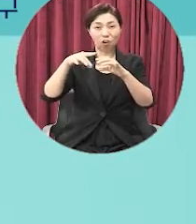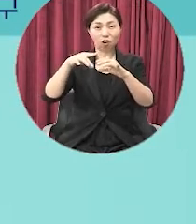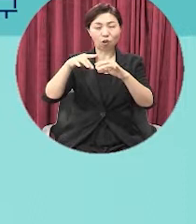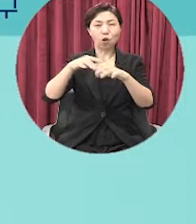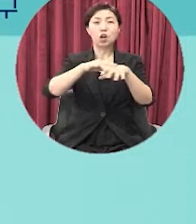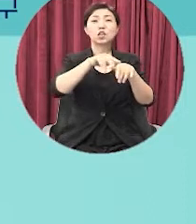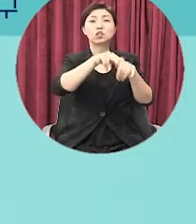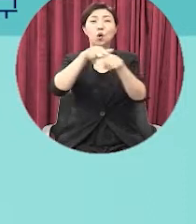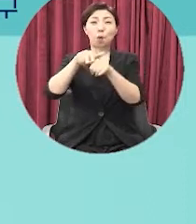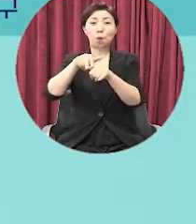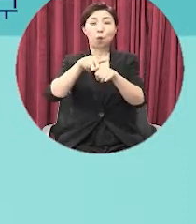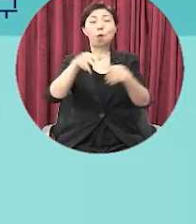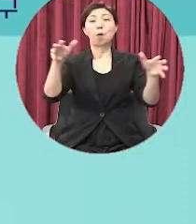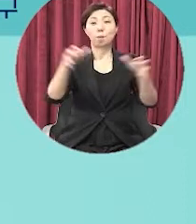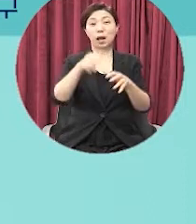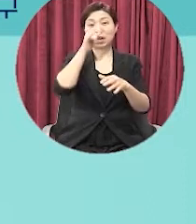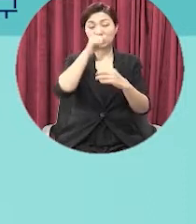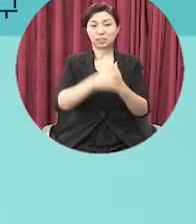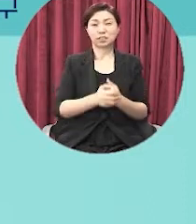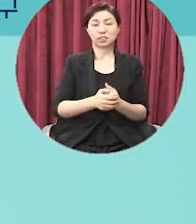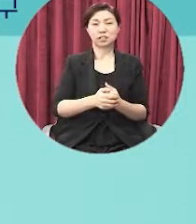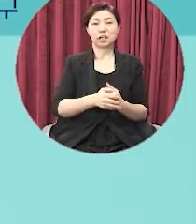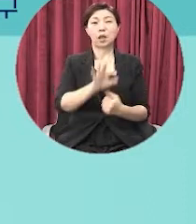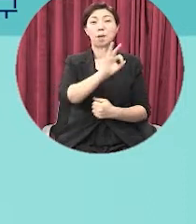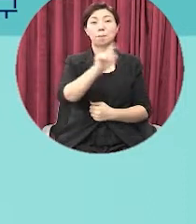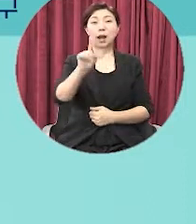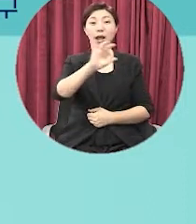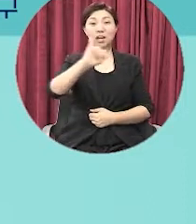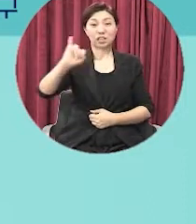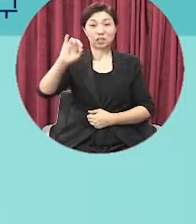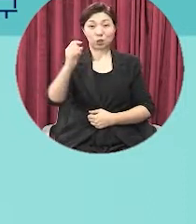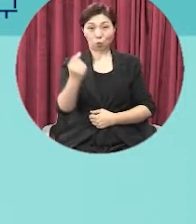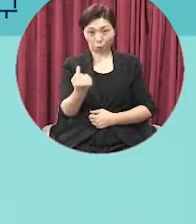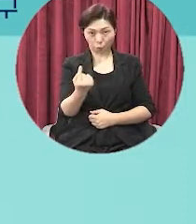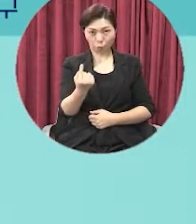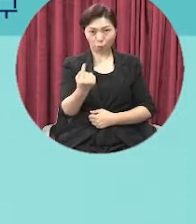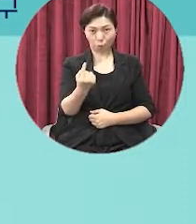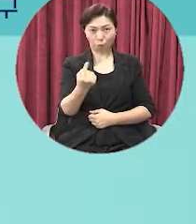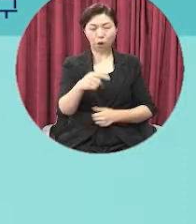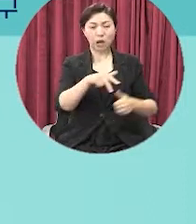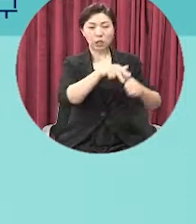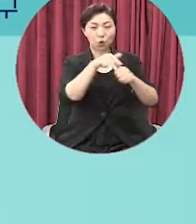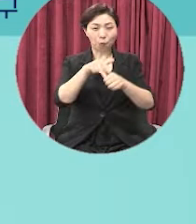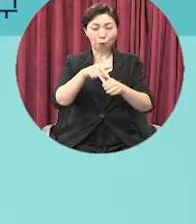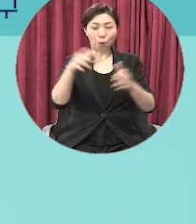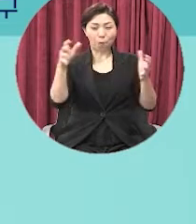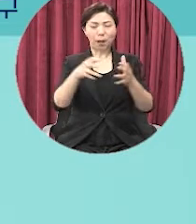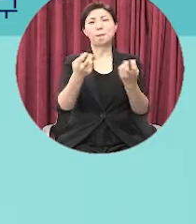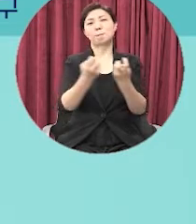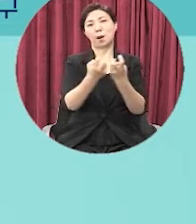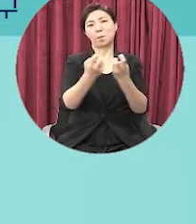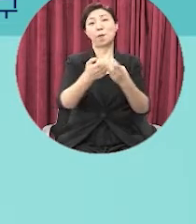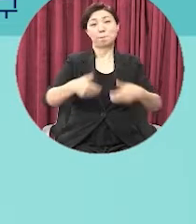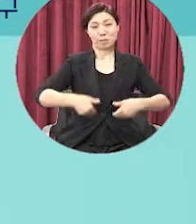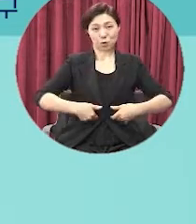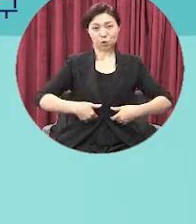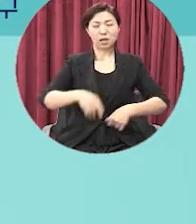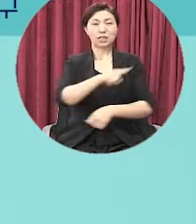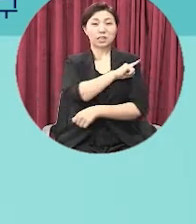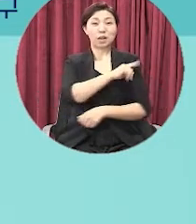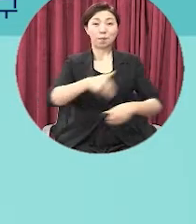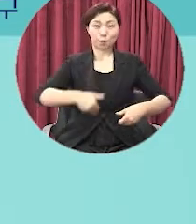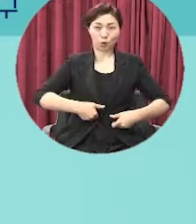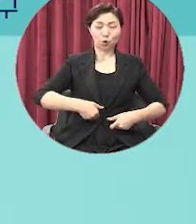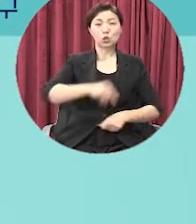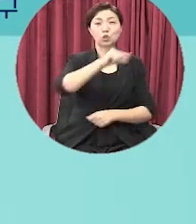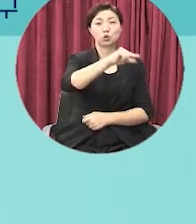여러분 아 단체에서 사용하는 그런 방법론 들이 필요 하게 되구요 거기서 현재 가장 아 조식의 되는 것은 지대의 포천으로